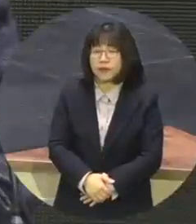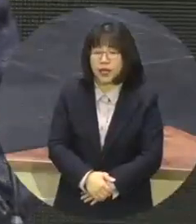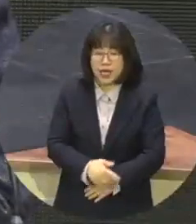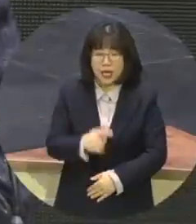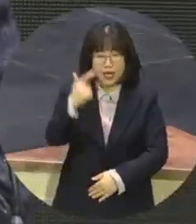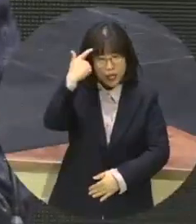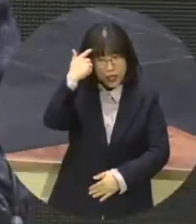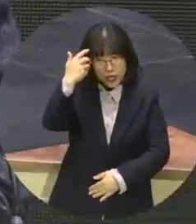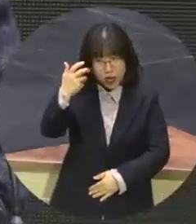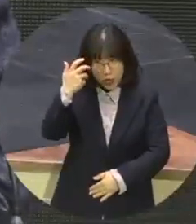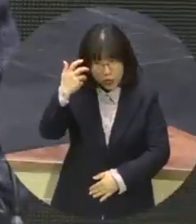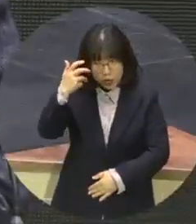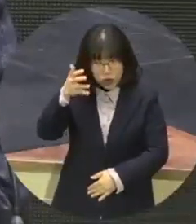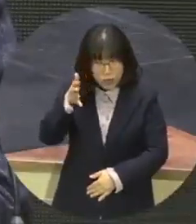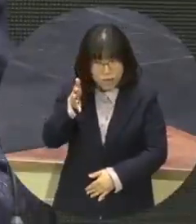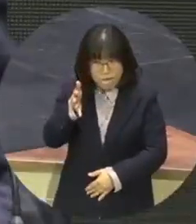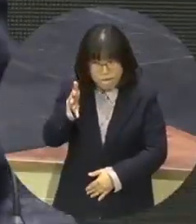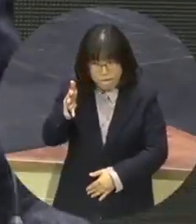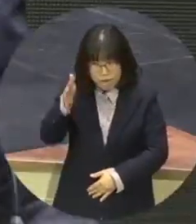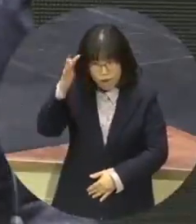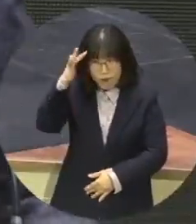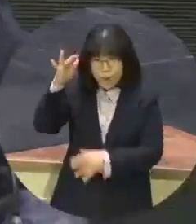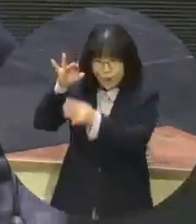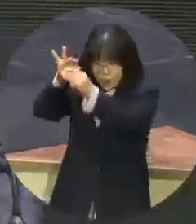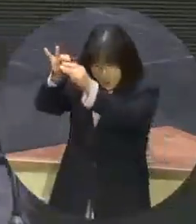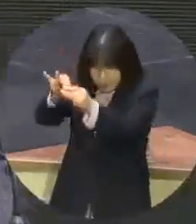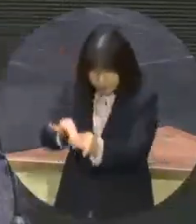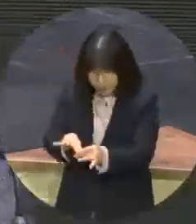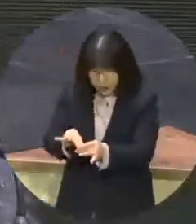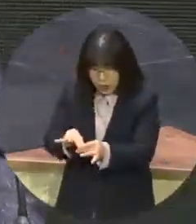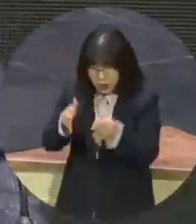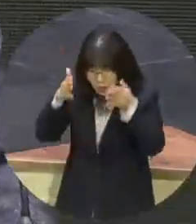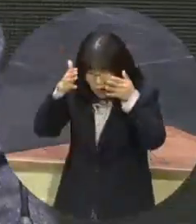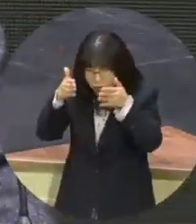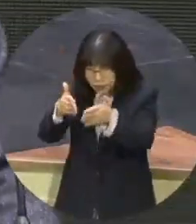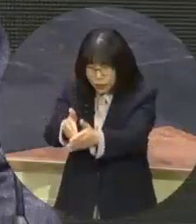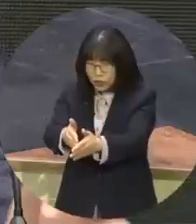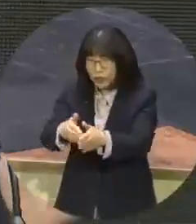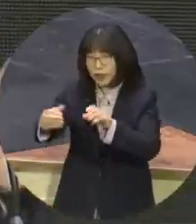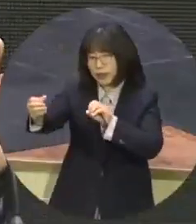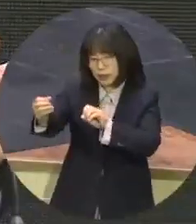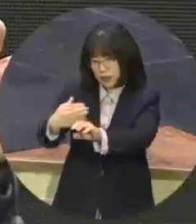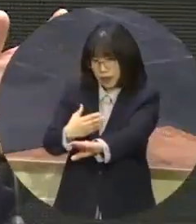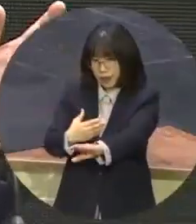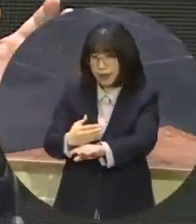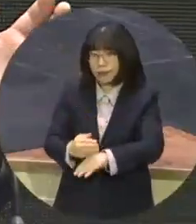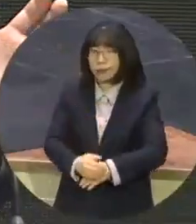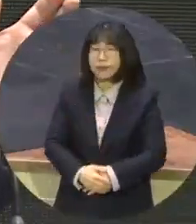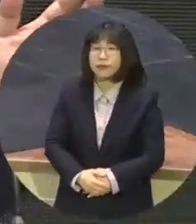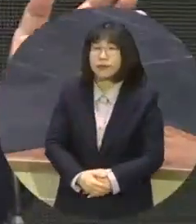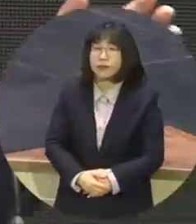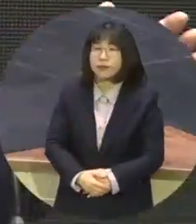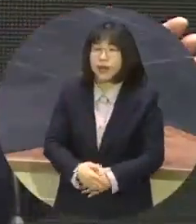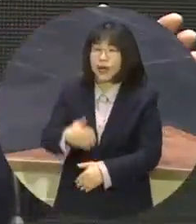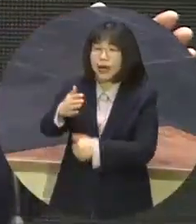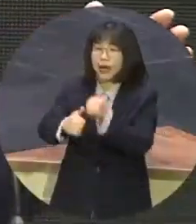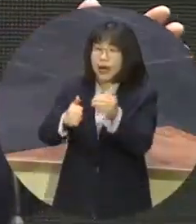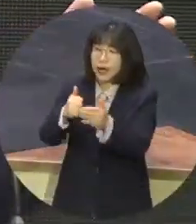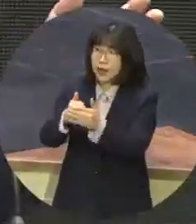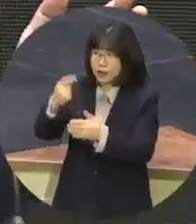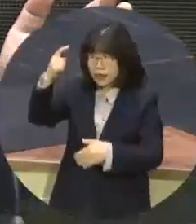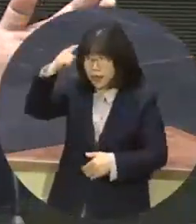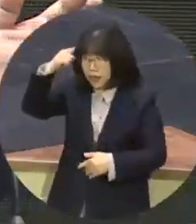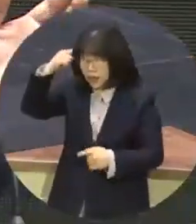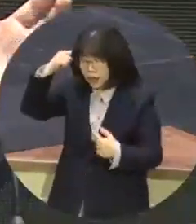올인하고 집중할 때, 이 집중할 때 응답받는 삶을 살게 됩니다. 하나님과 이 방향이 맞아야